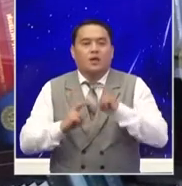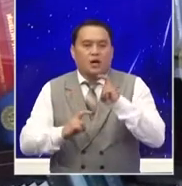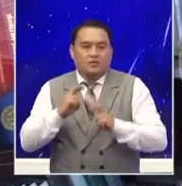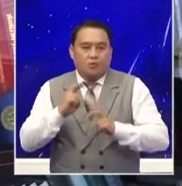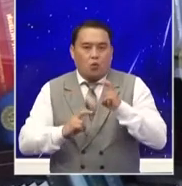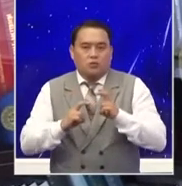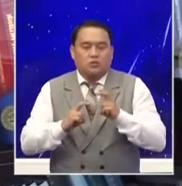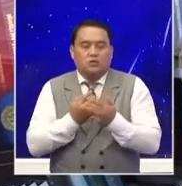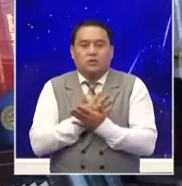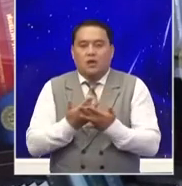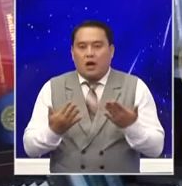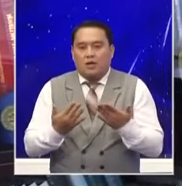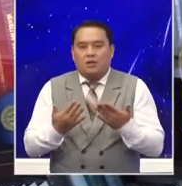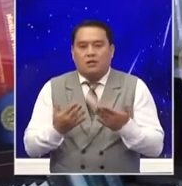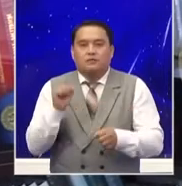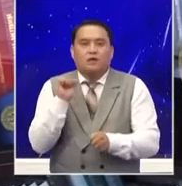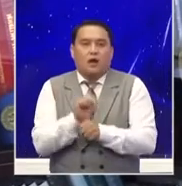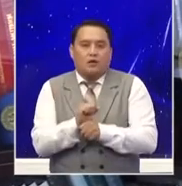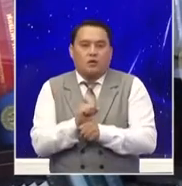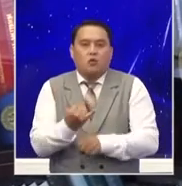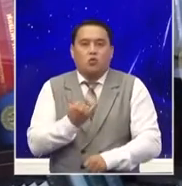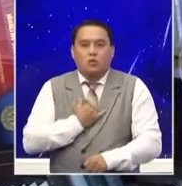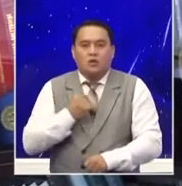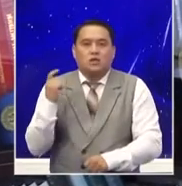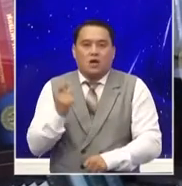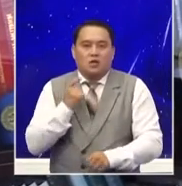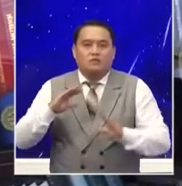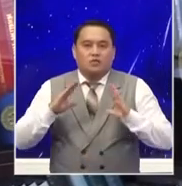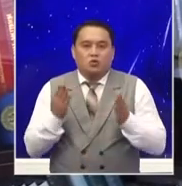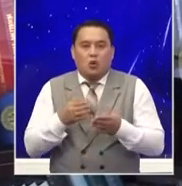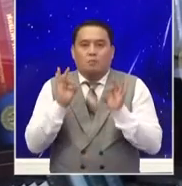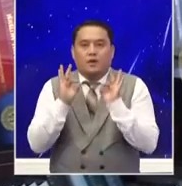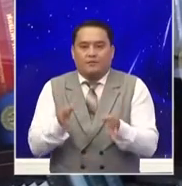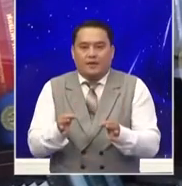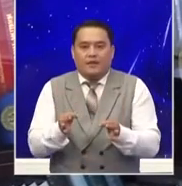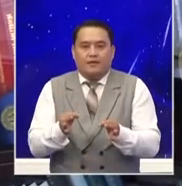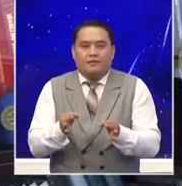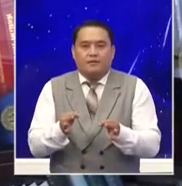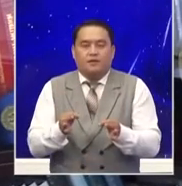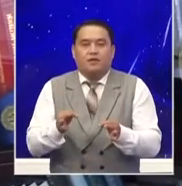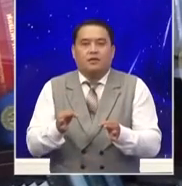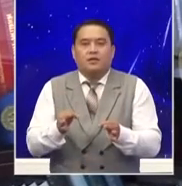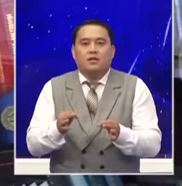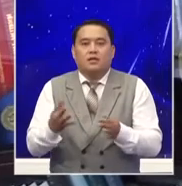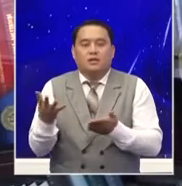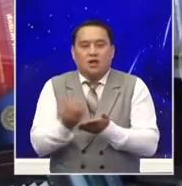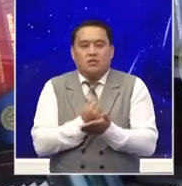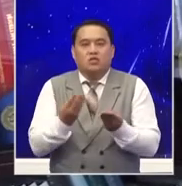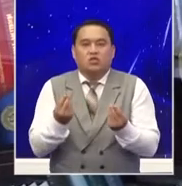производство некоторые встали, но у нас экономическая ситуация правильная, в связи с чем нашлись средства,